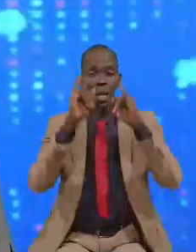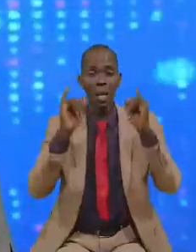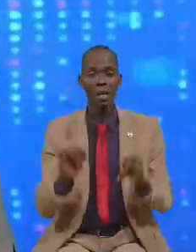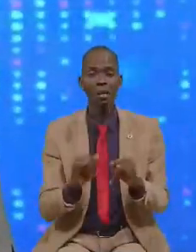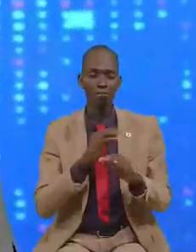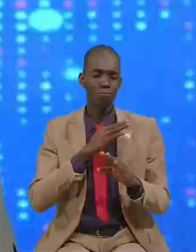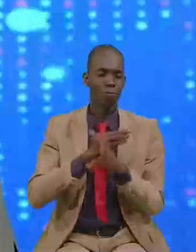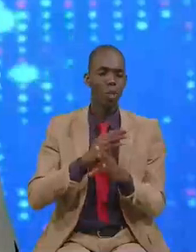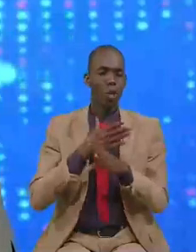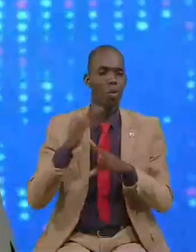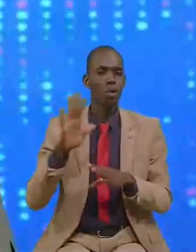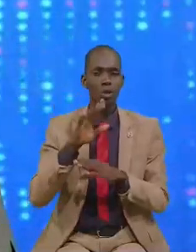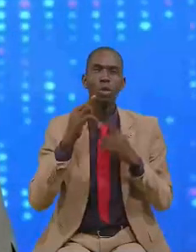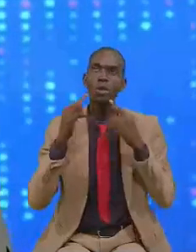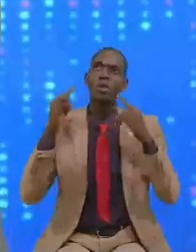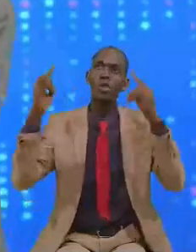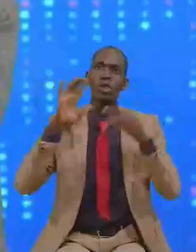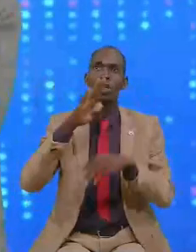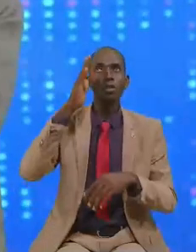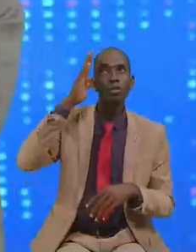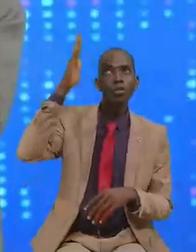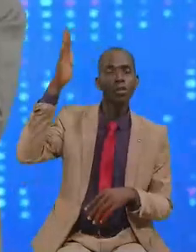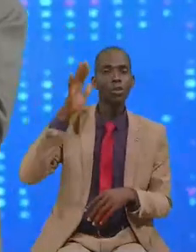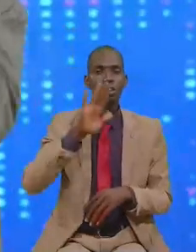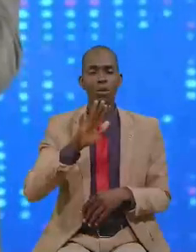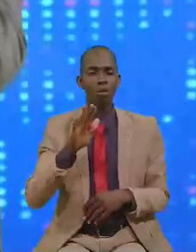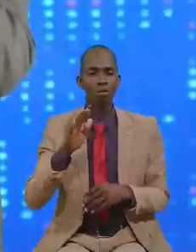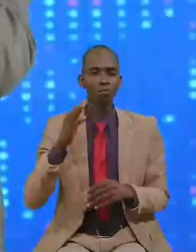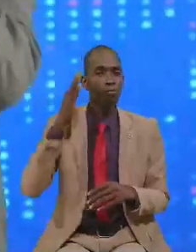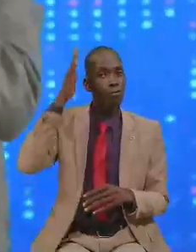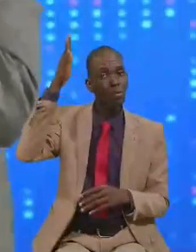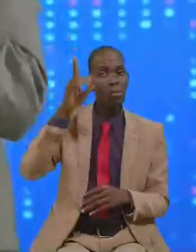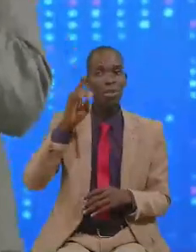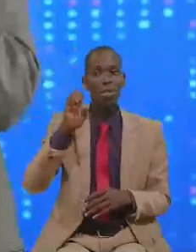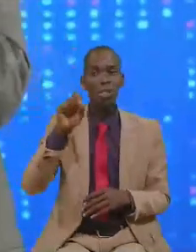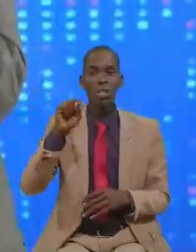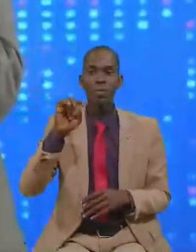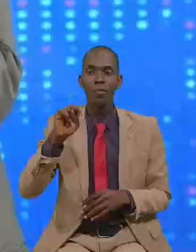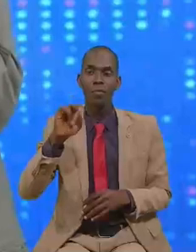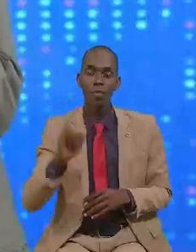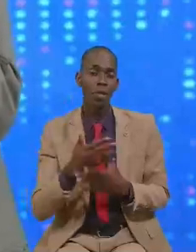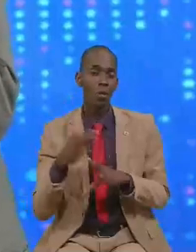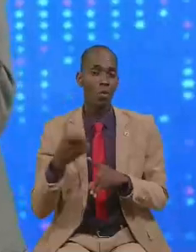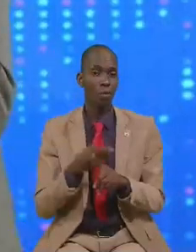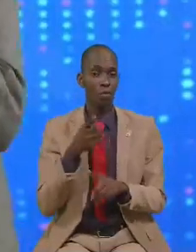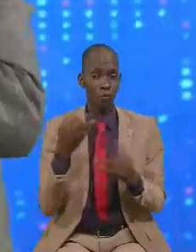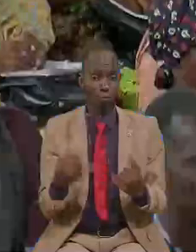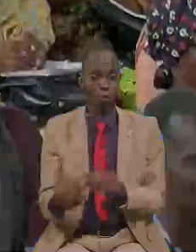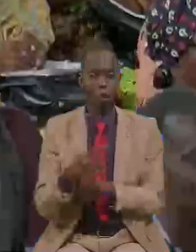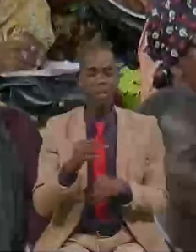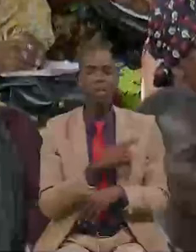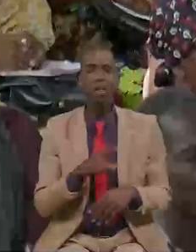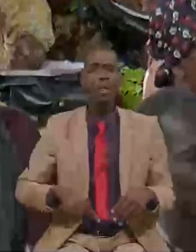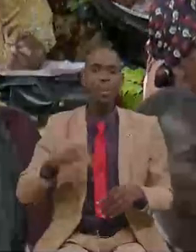le succès, ton avenir, ta destinée. Loin de toi, aujourd'hui, le Seigneur va te purifier de